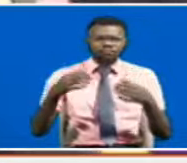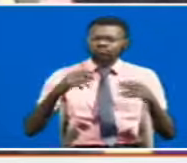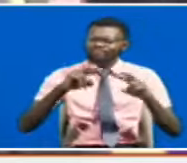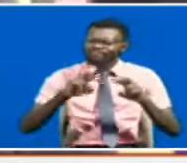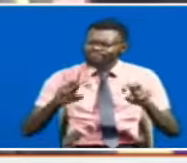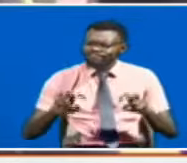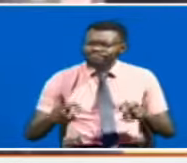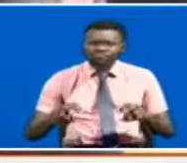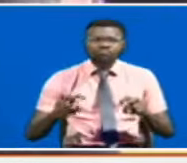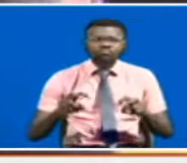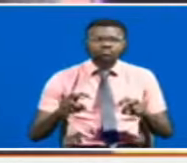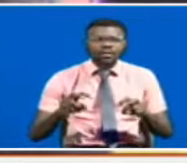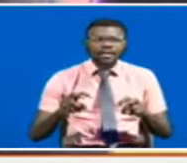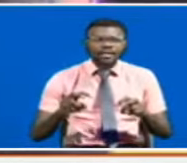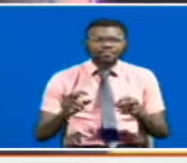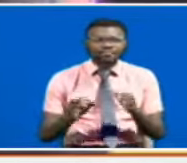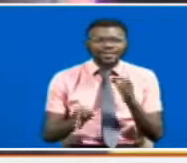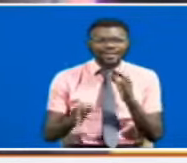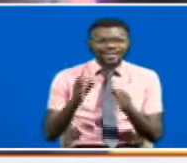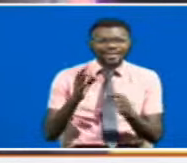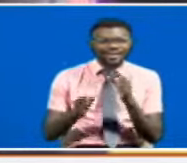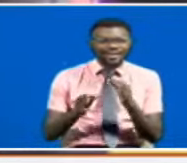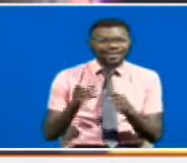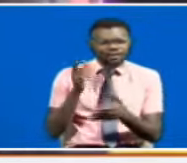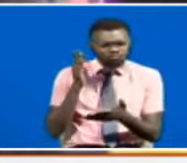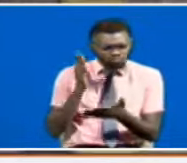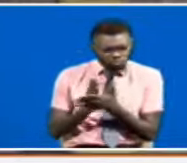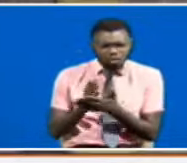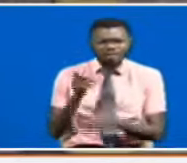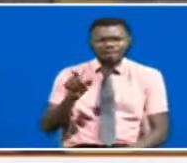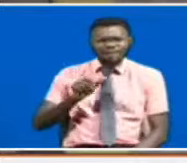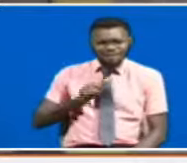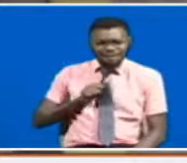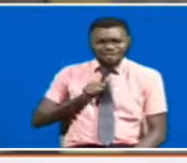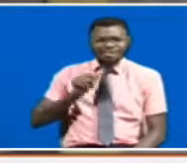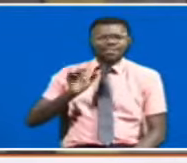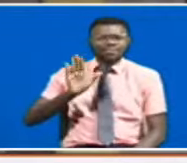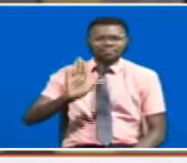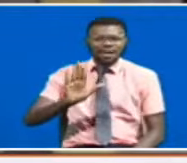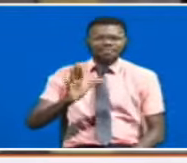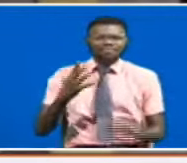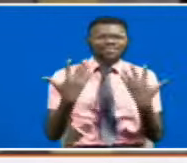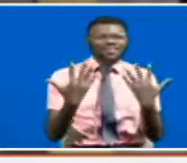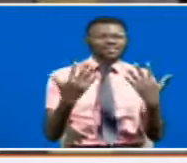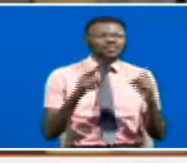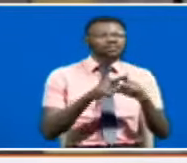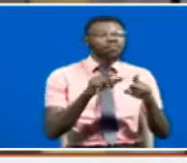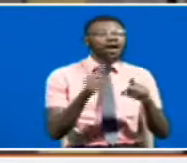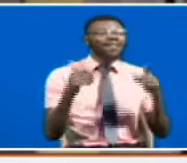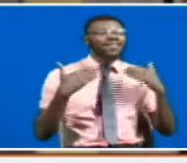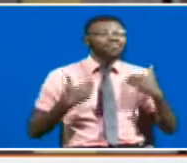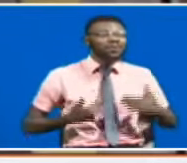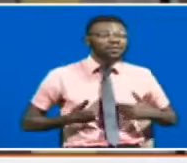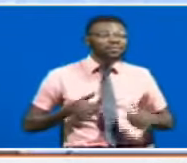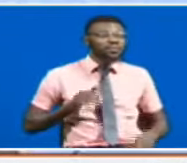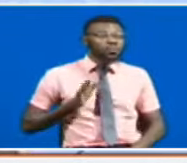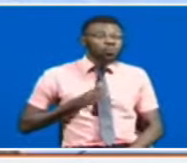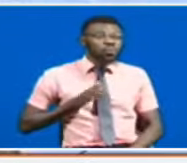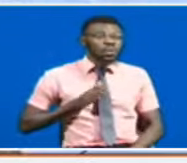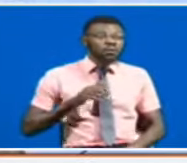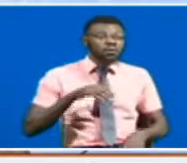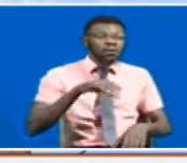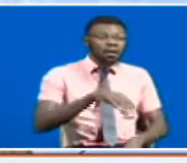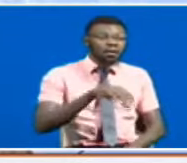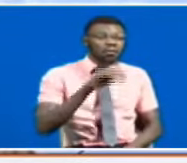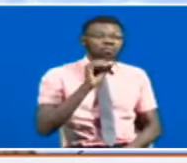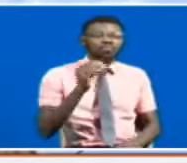ili kubaini uhalisia na kumtambua marehemu. Haya ya kijiri, mwili mwingine wa mwanamke